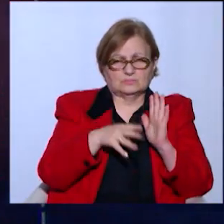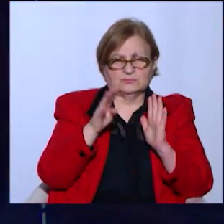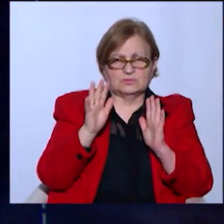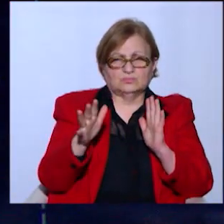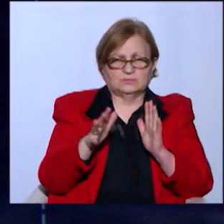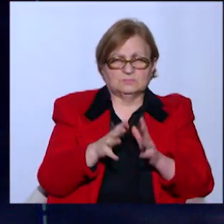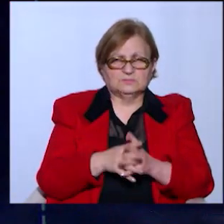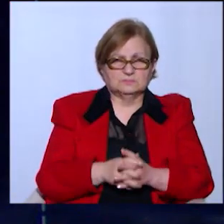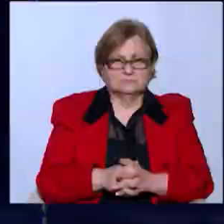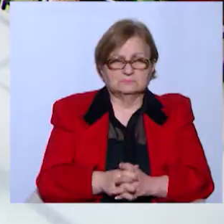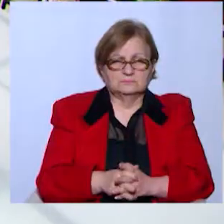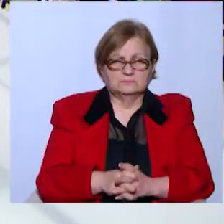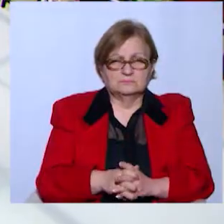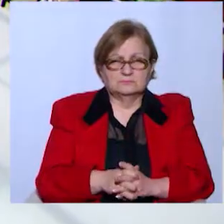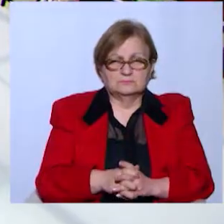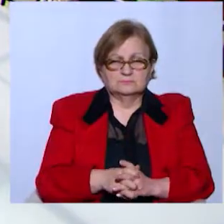4095.